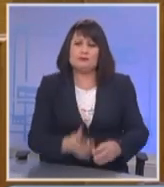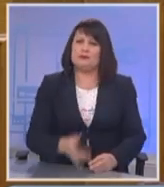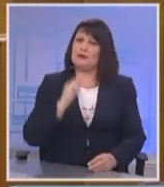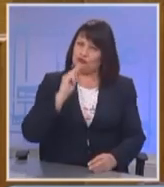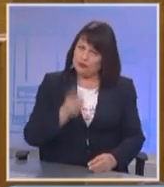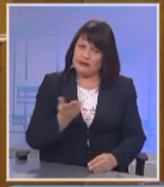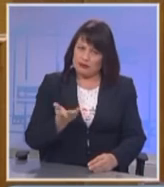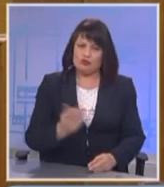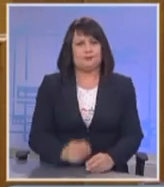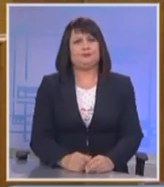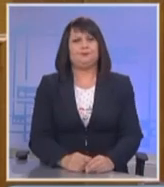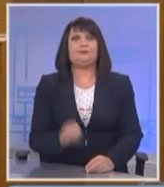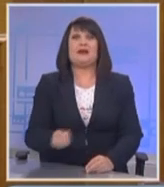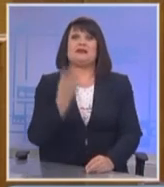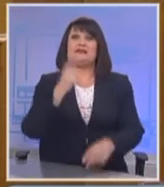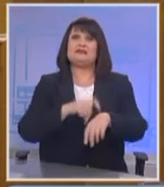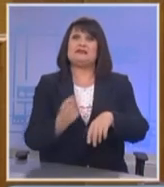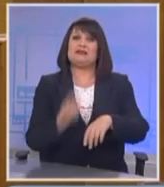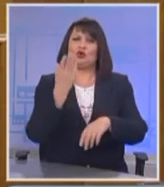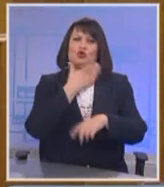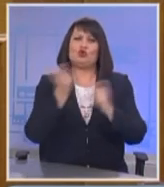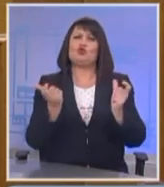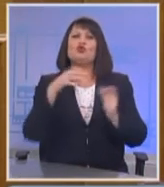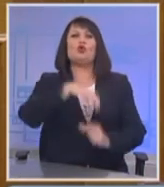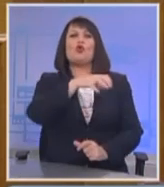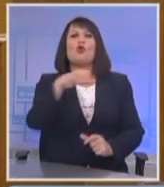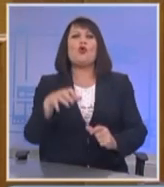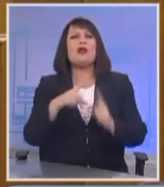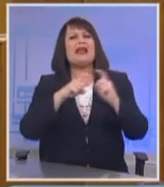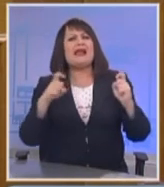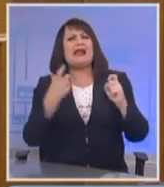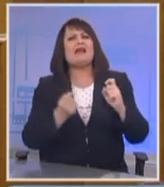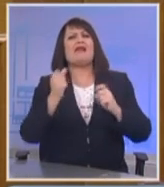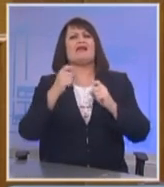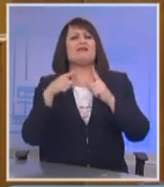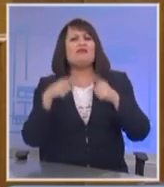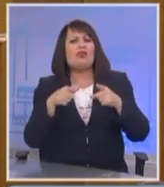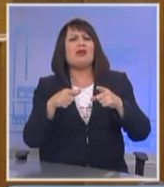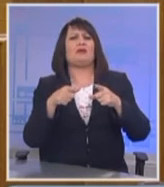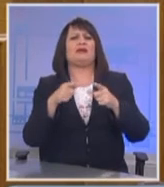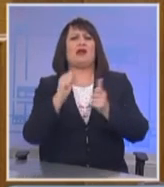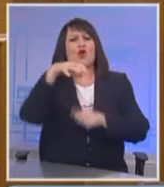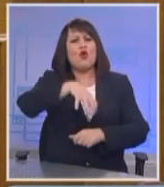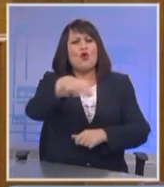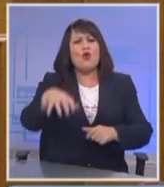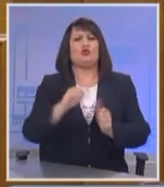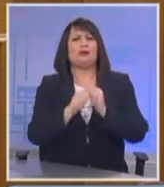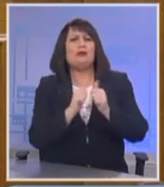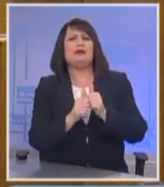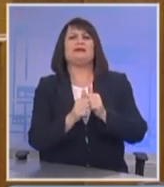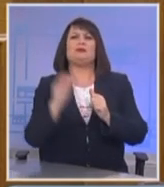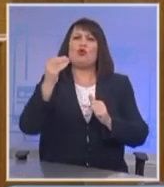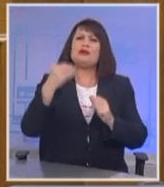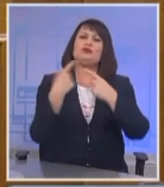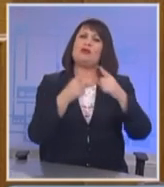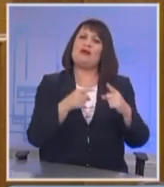εξής. Σύγχρονα σχολεία με σύγχρονη υλικοτεχνική υποδομή χώρους άθλησης, πολιτισμού